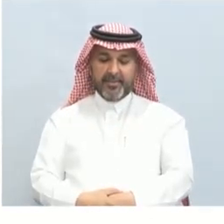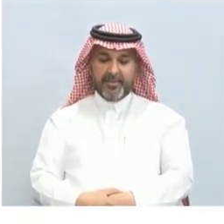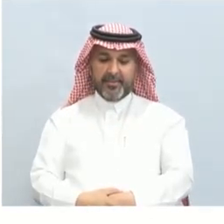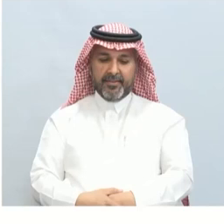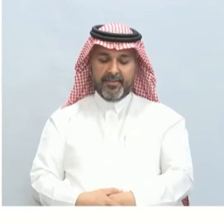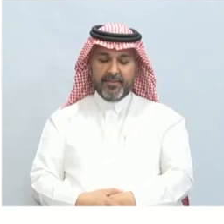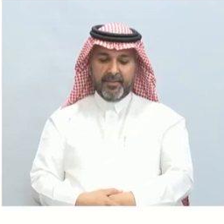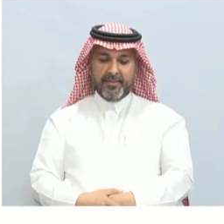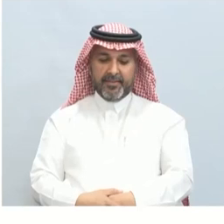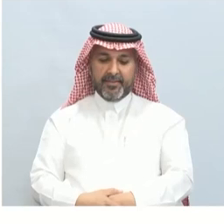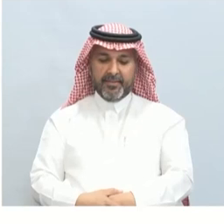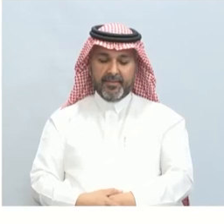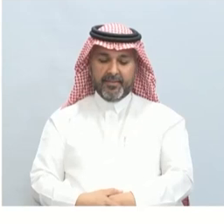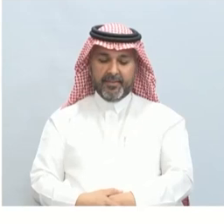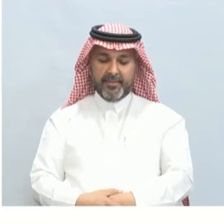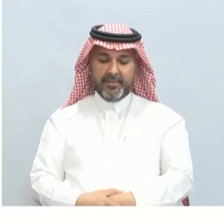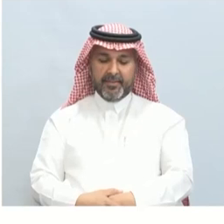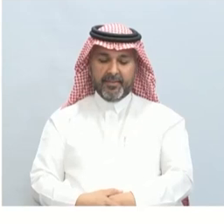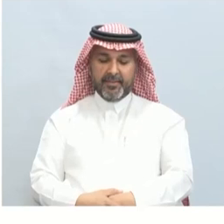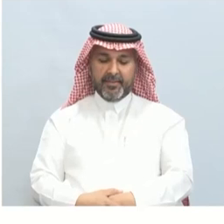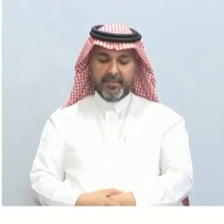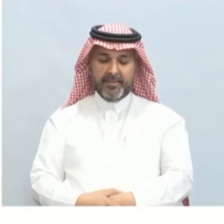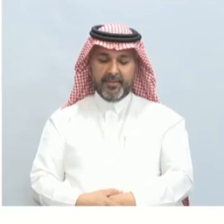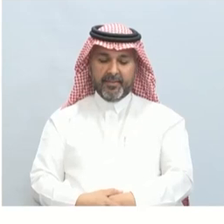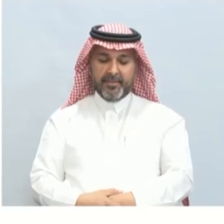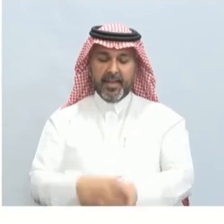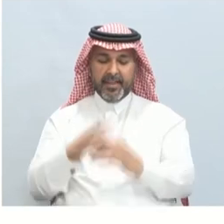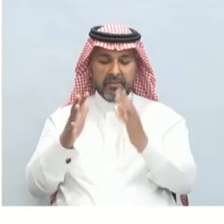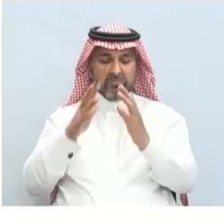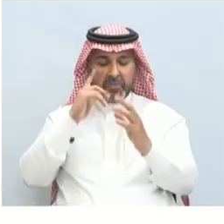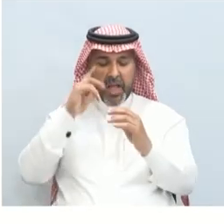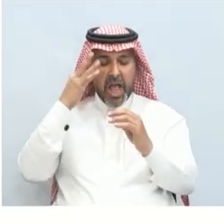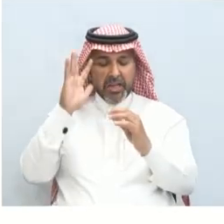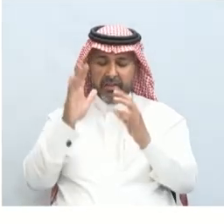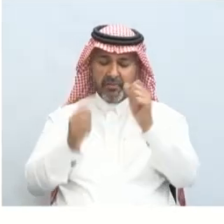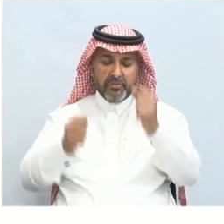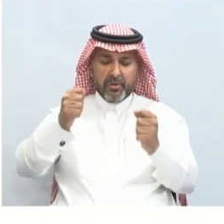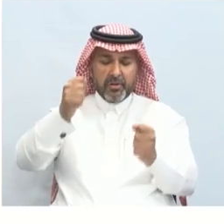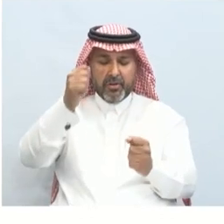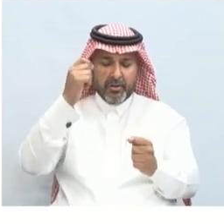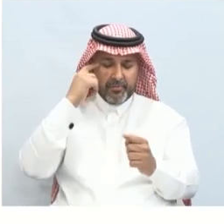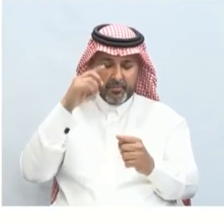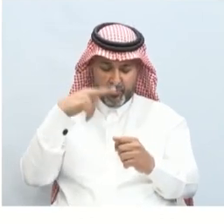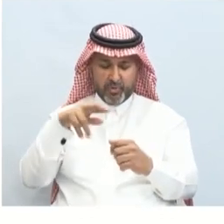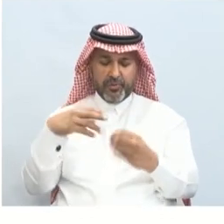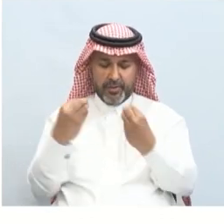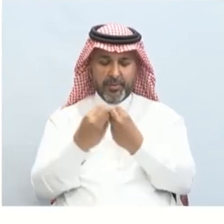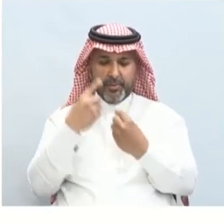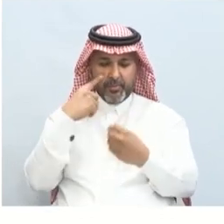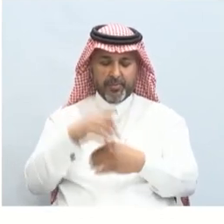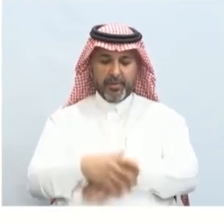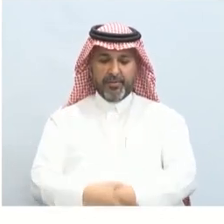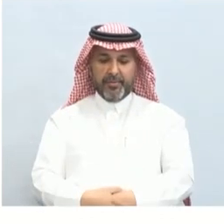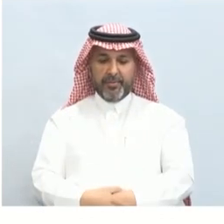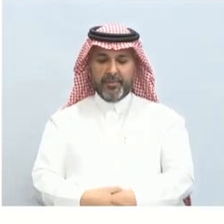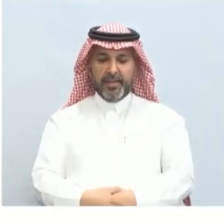وبالتالي يعني هي نفس الحاله ولا لكن قد تعرض باكثر من طريقه واحده الان ايها الاخوه